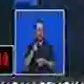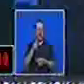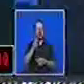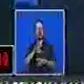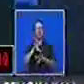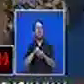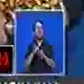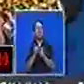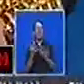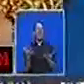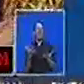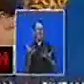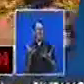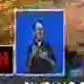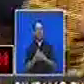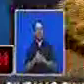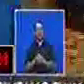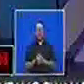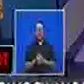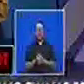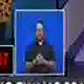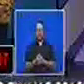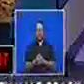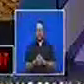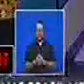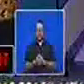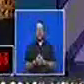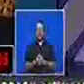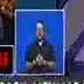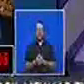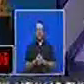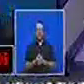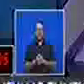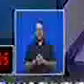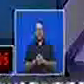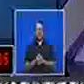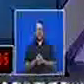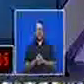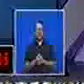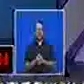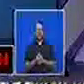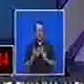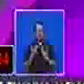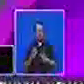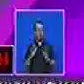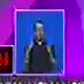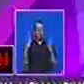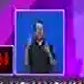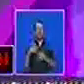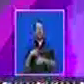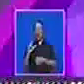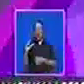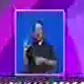masalah kekurangan air tadi. Baik, masih ada waktu? Cukup. Kita berikan aplaus untuk kedua pasangan